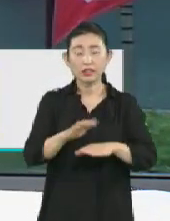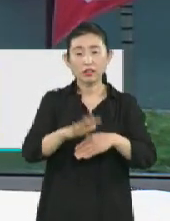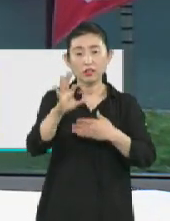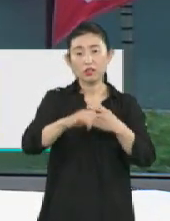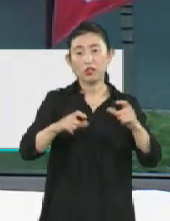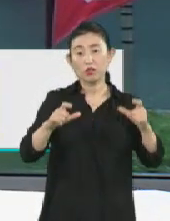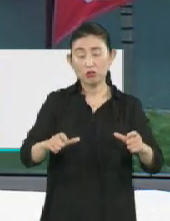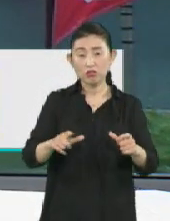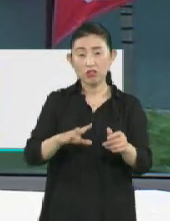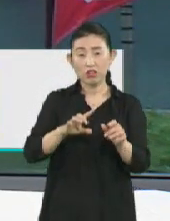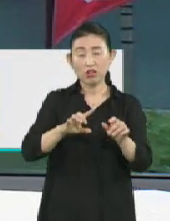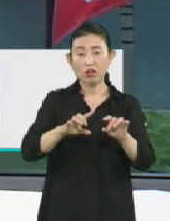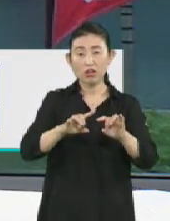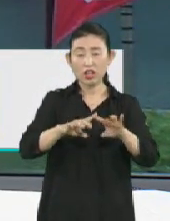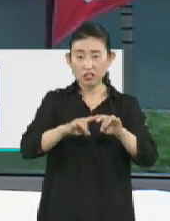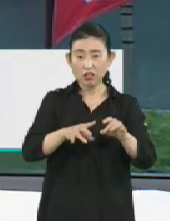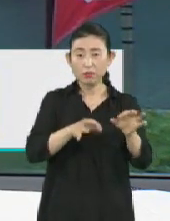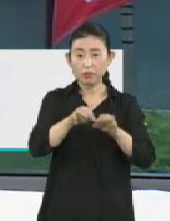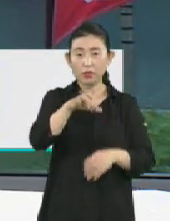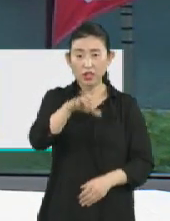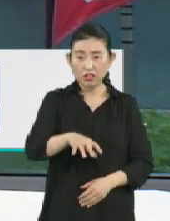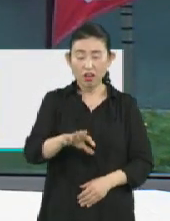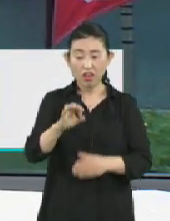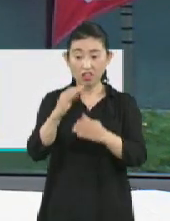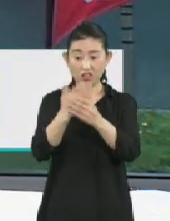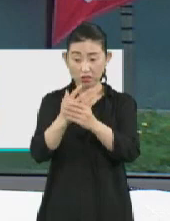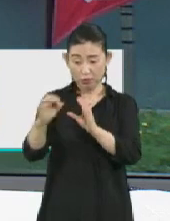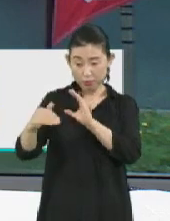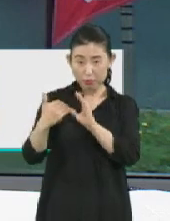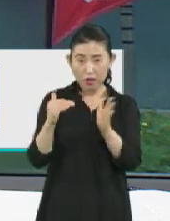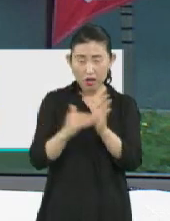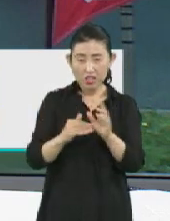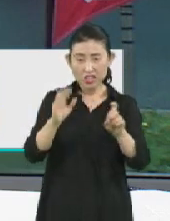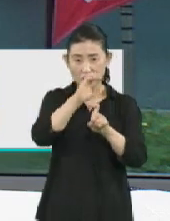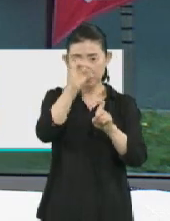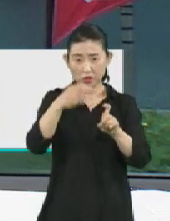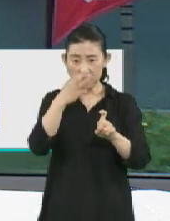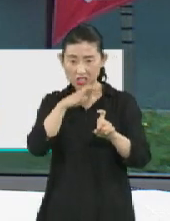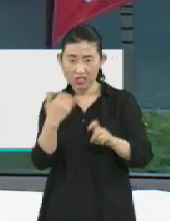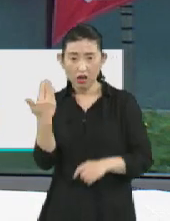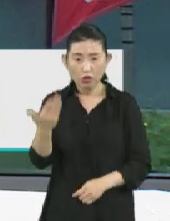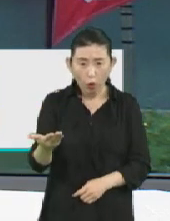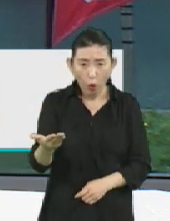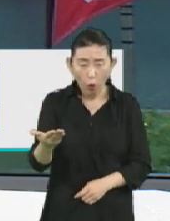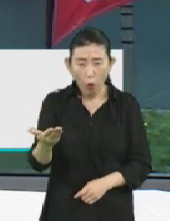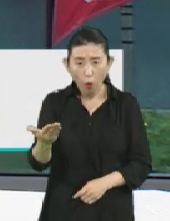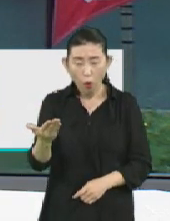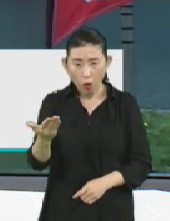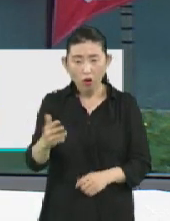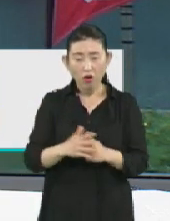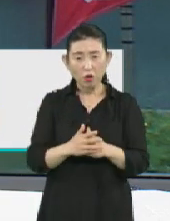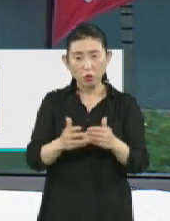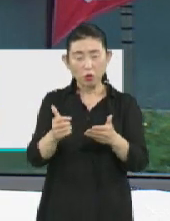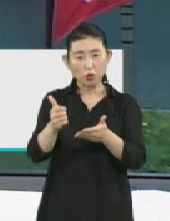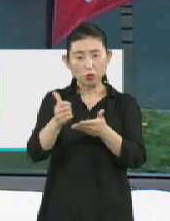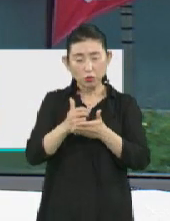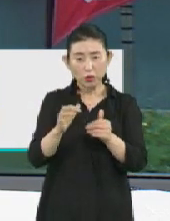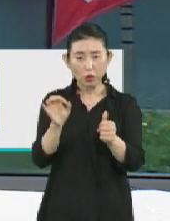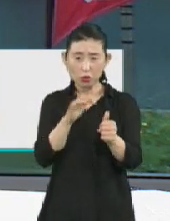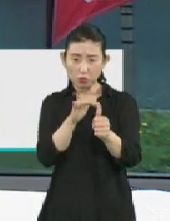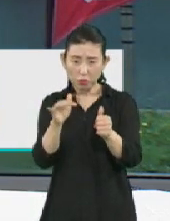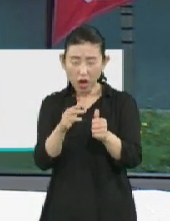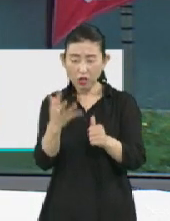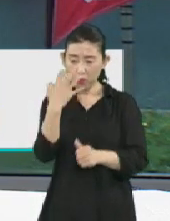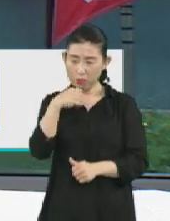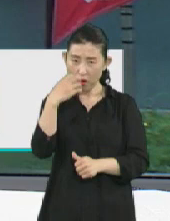대전 서구의 한 가전 전문 매장 직원이 현금 결제를 하면 10%를 캐시백으로 되돌려준다며 고객들로부터